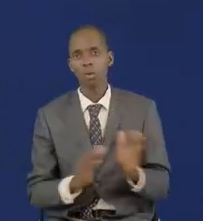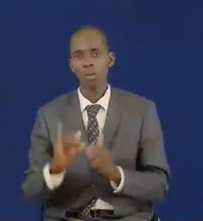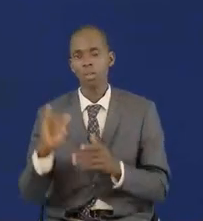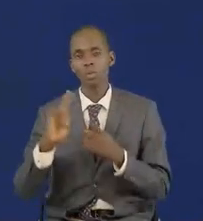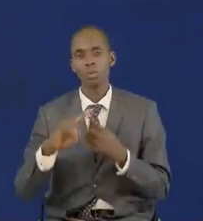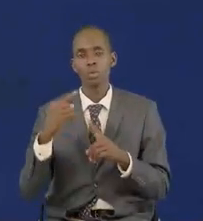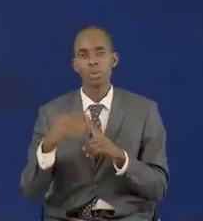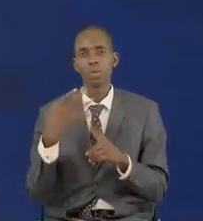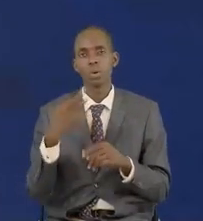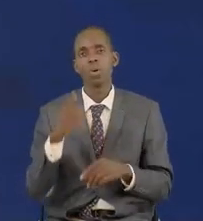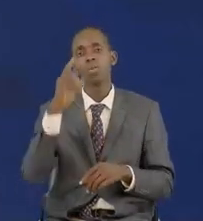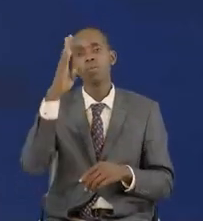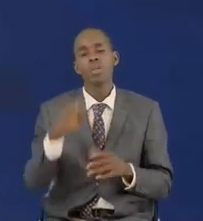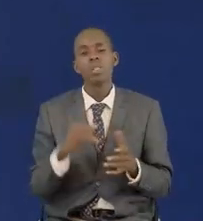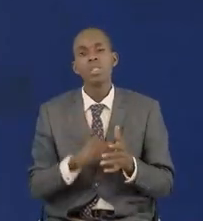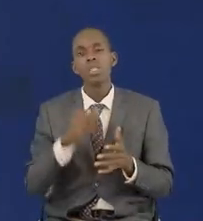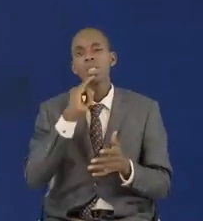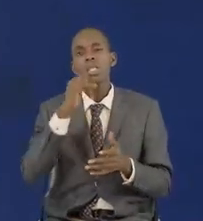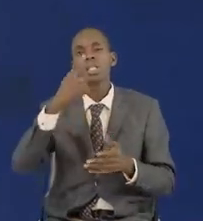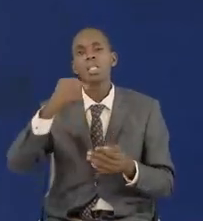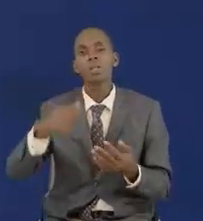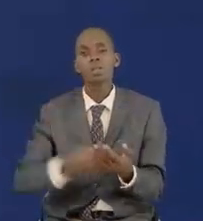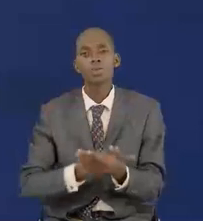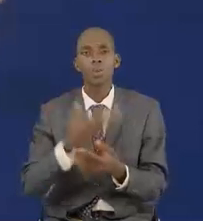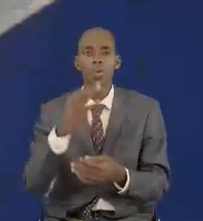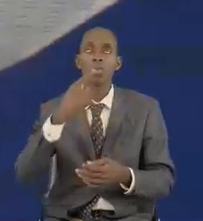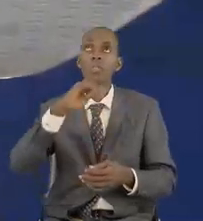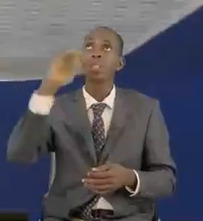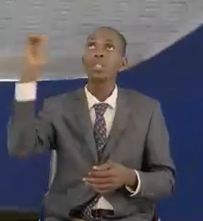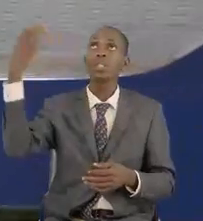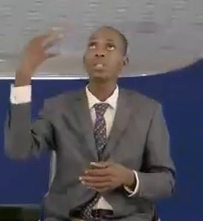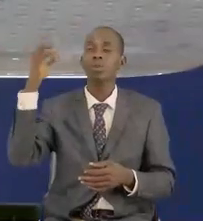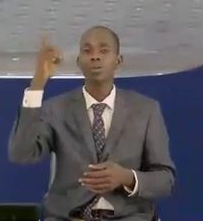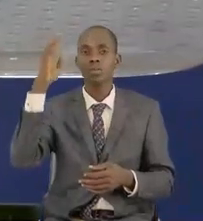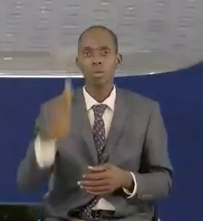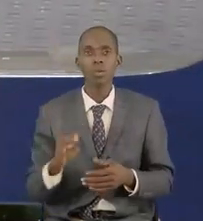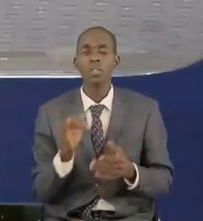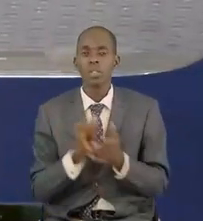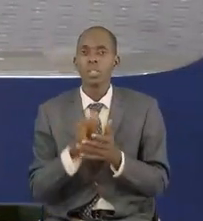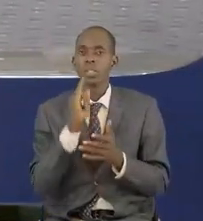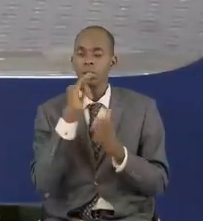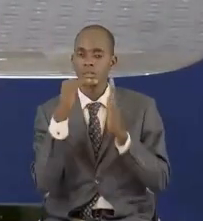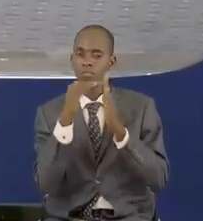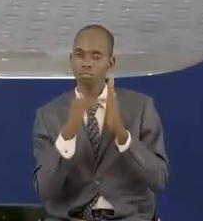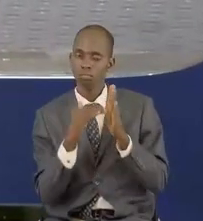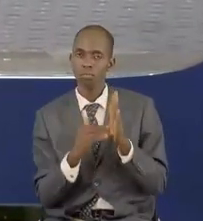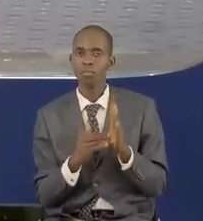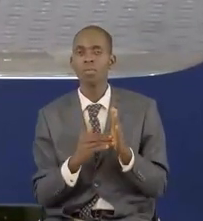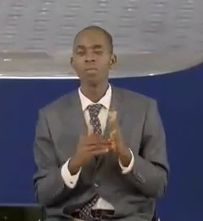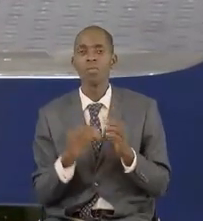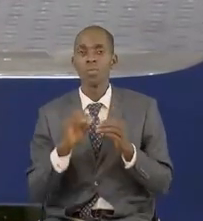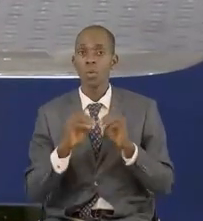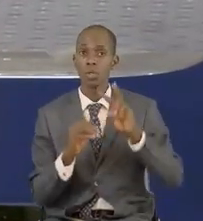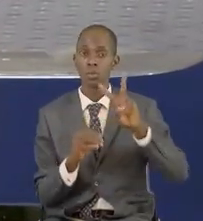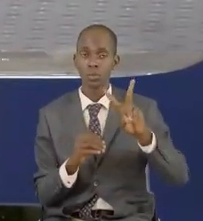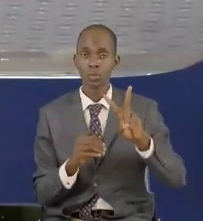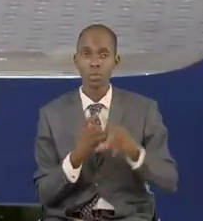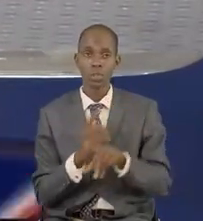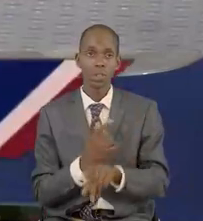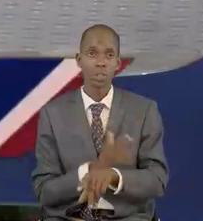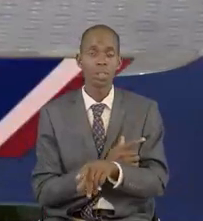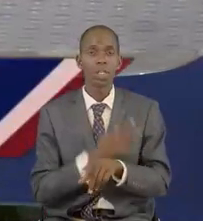de Dieu c'est l'évangile de la grâce de Dieu c'est le contenu de l'Évangile oui